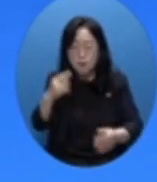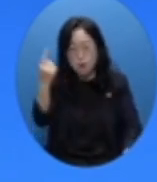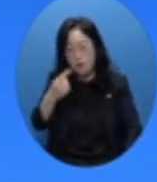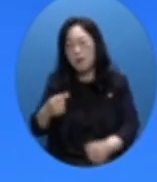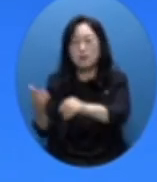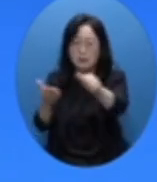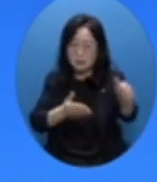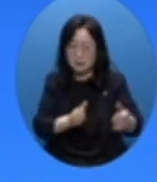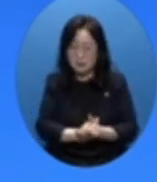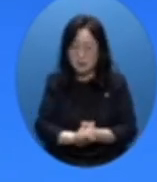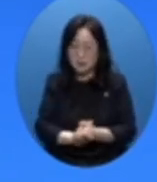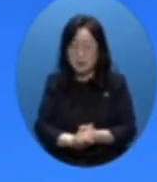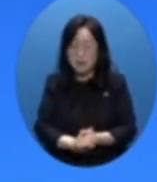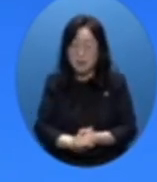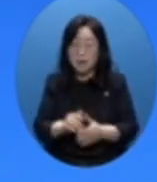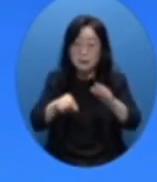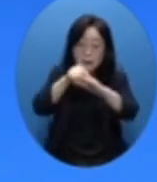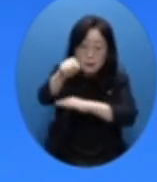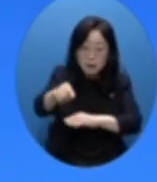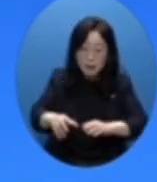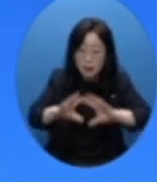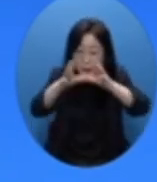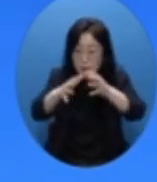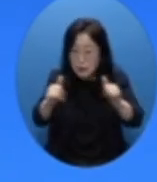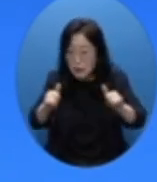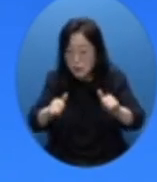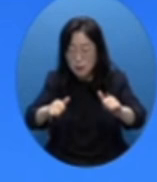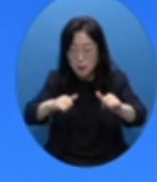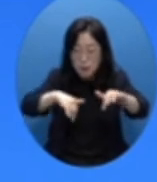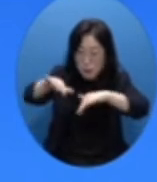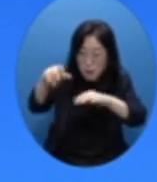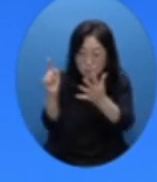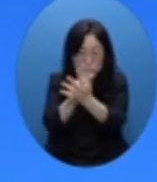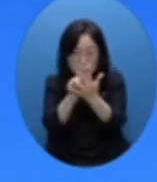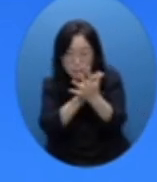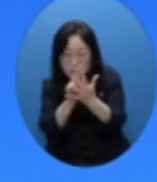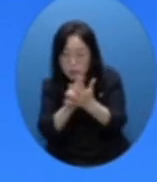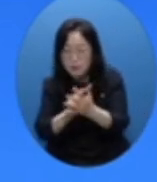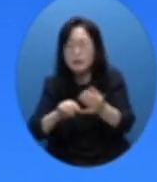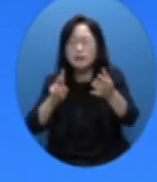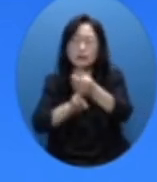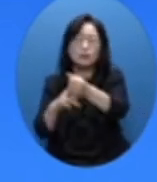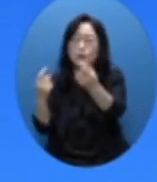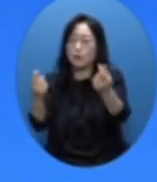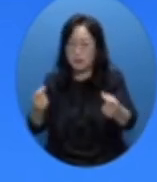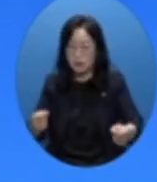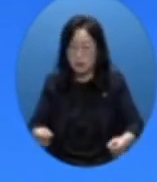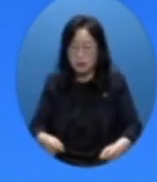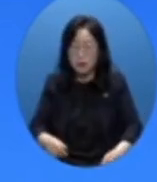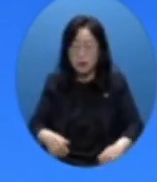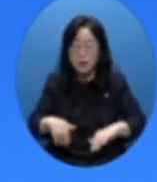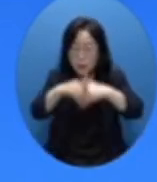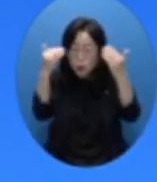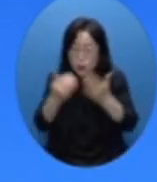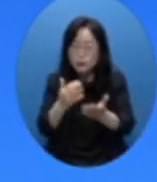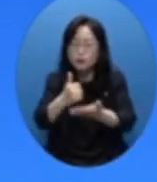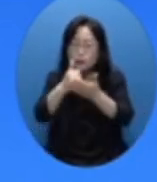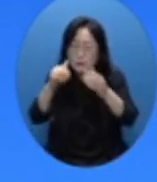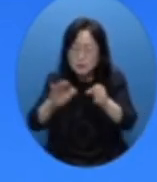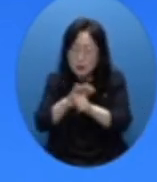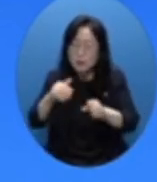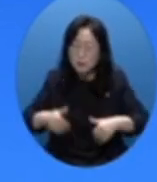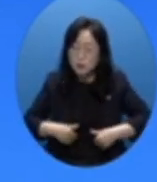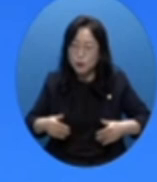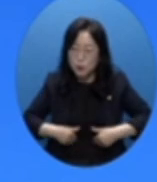나가서 건 많은 사람들을 보는 것이 요 또한 기적인 줄 알길 바랍니다 그들 모두가 주님의 사랑이 필요한 사랑의 대단함을 쓸어 것을